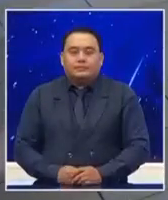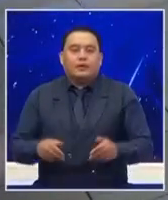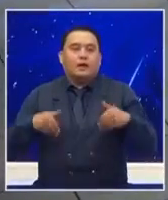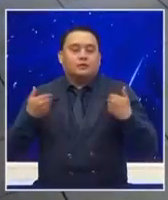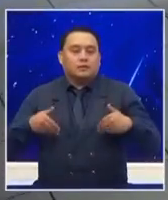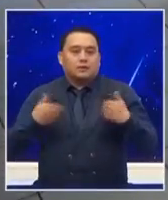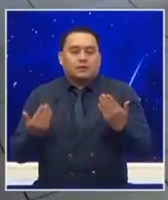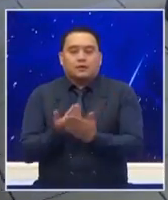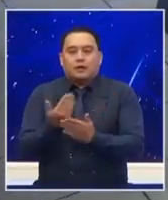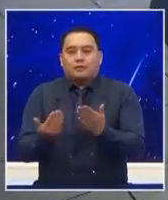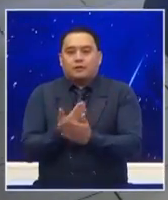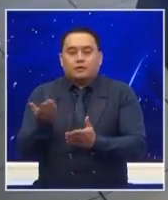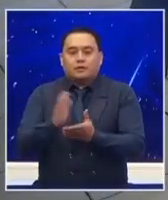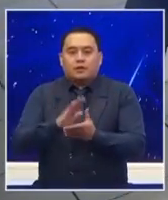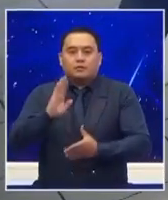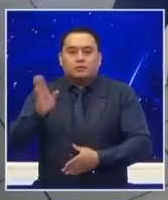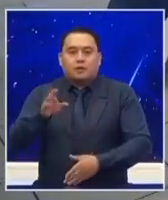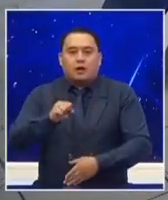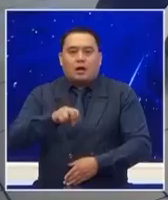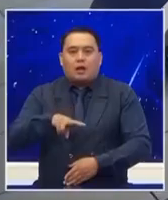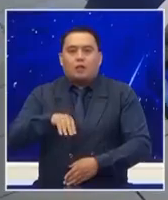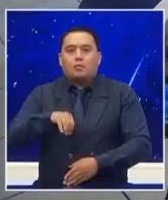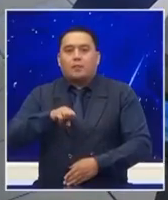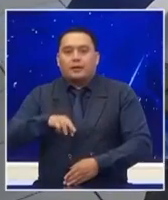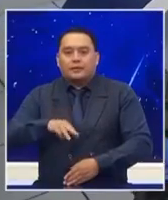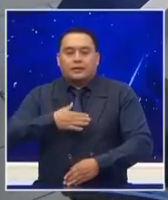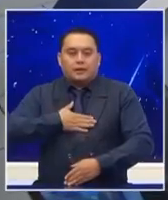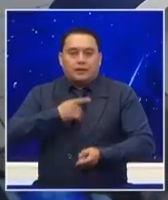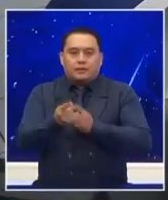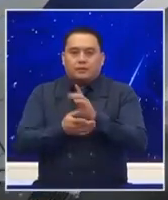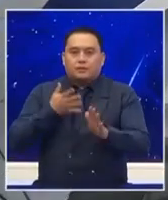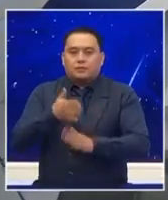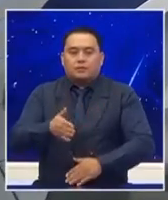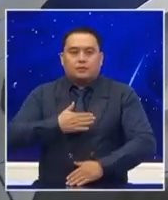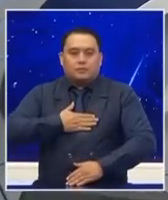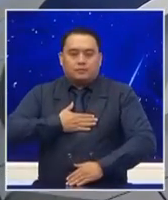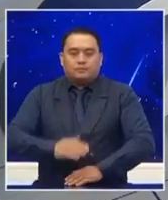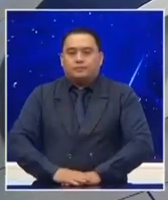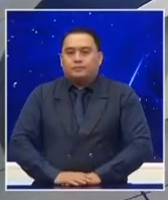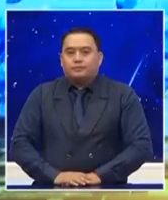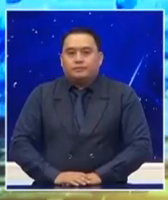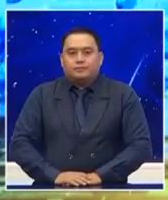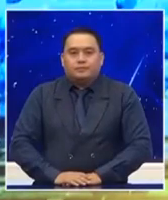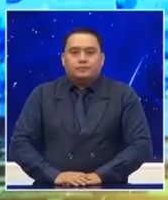Ассаламу алейкум, қадірмен көрермен, эфирде жаңалықтар, студияда Алмат Хамид, сурдодармада Марат Жақсылық.